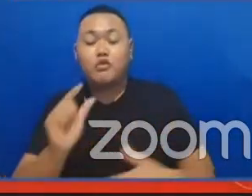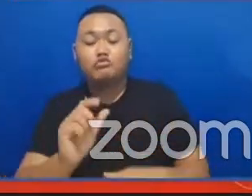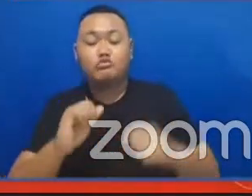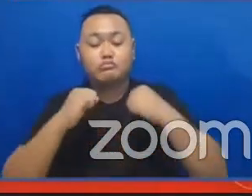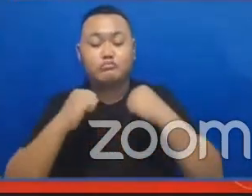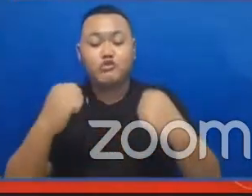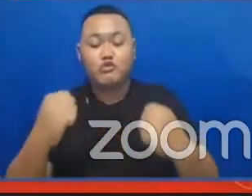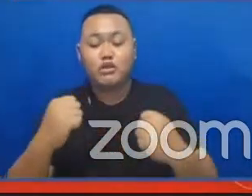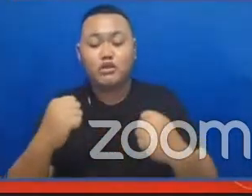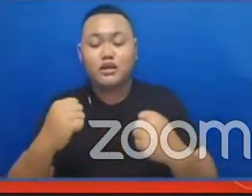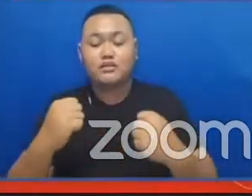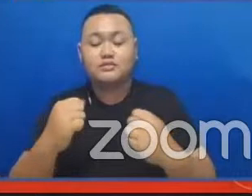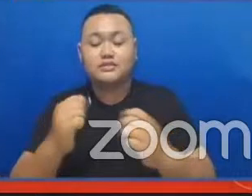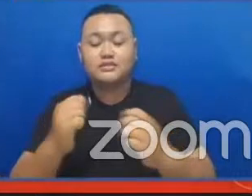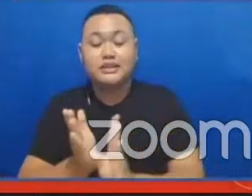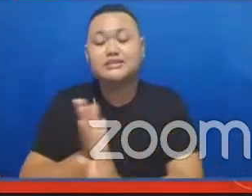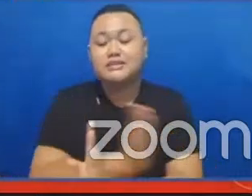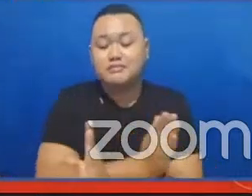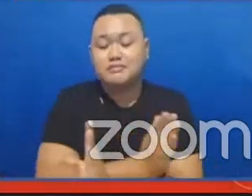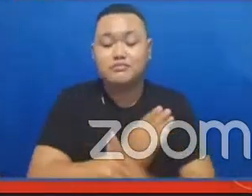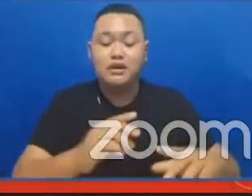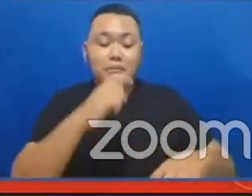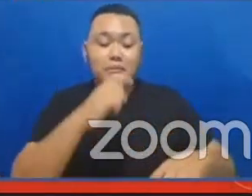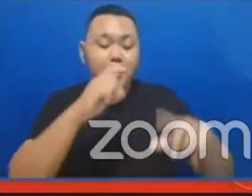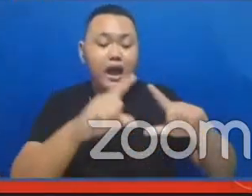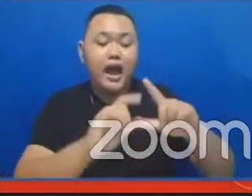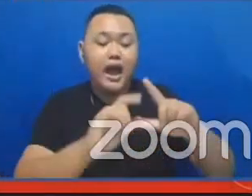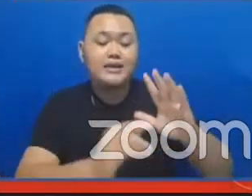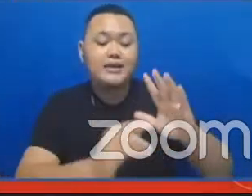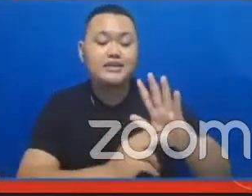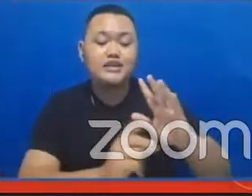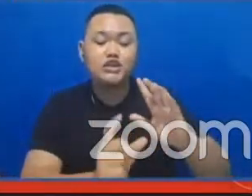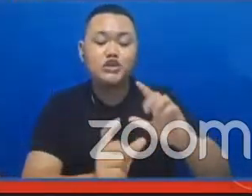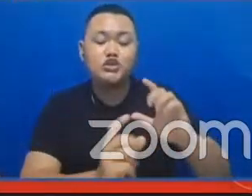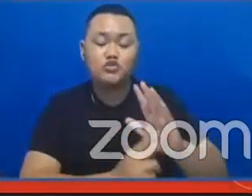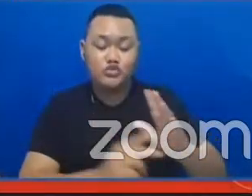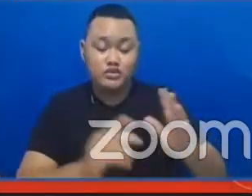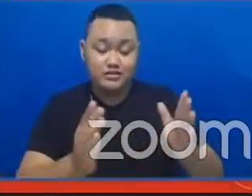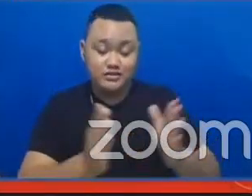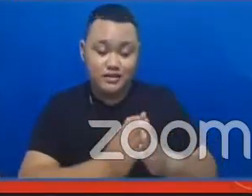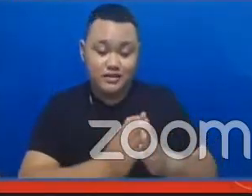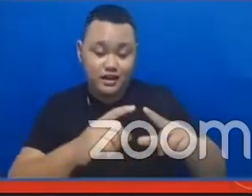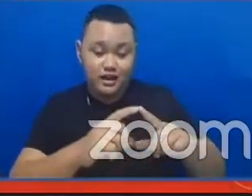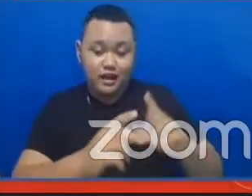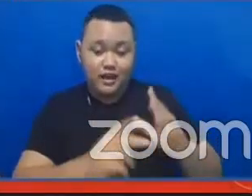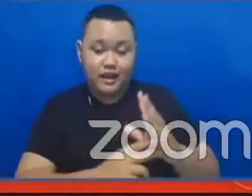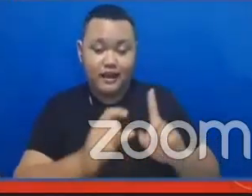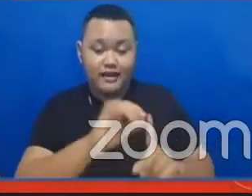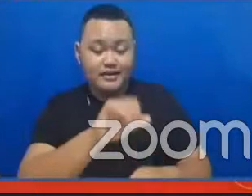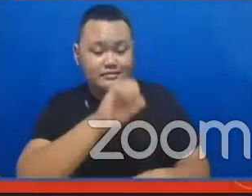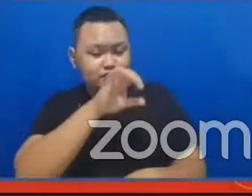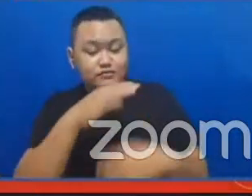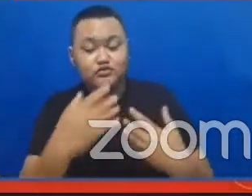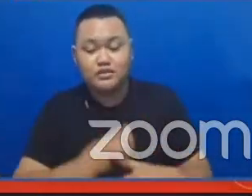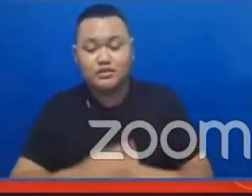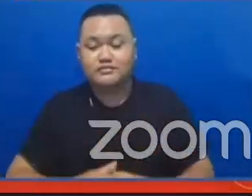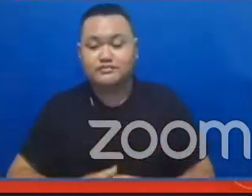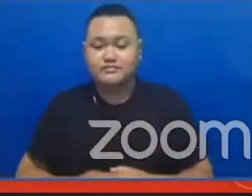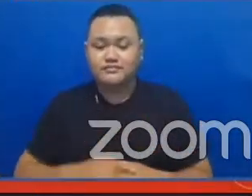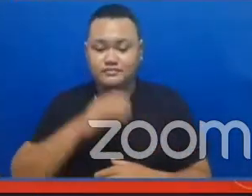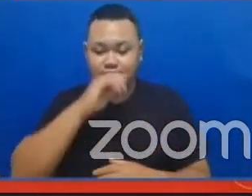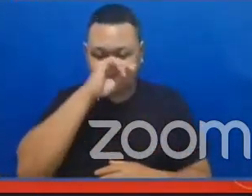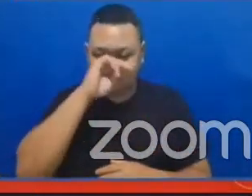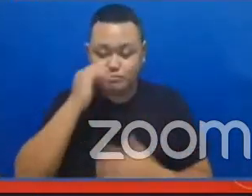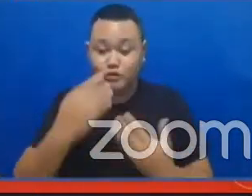Mas Ainun, kemudian Mas Andi, mungkin juga nanti Pak Risa itu terkait dengan